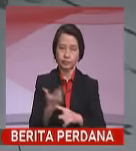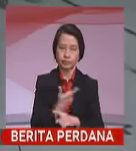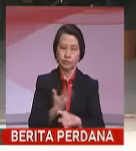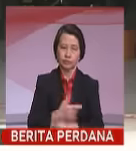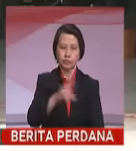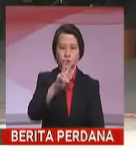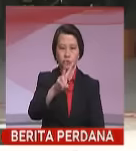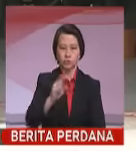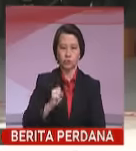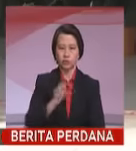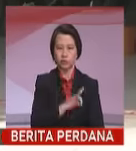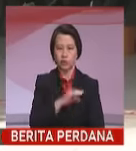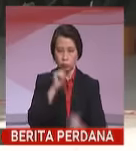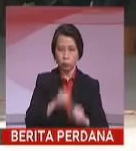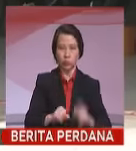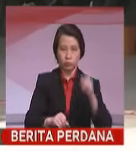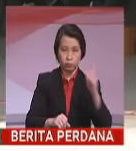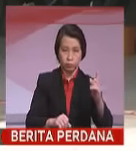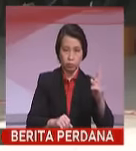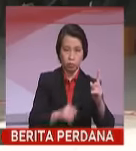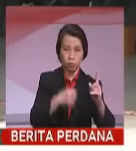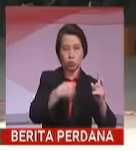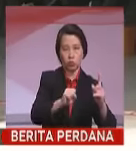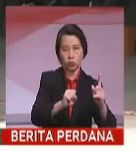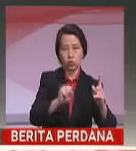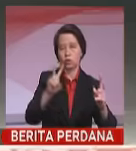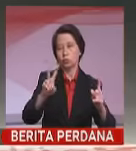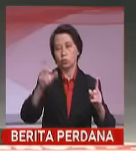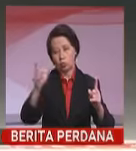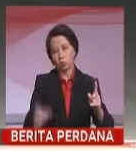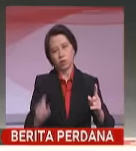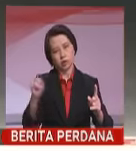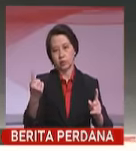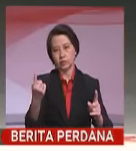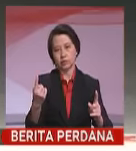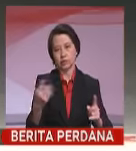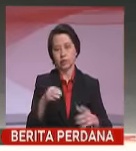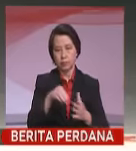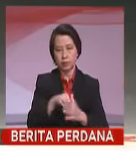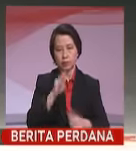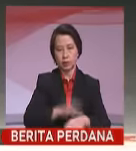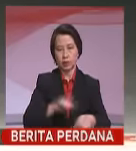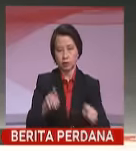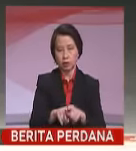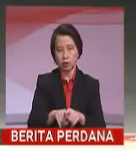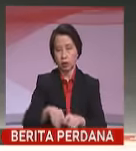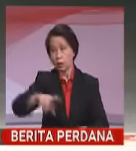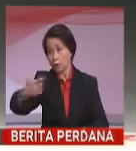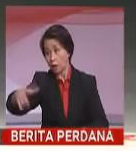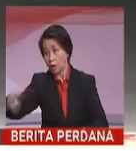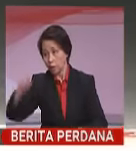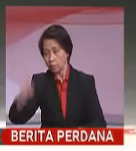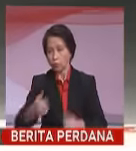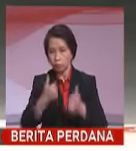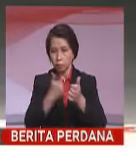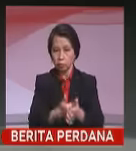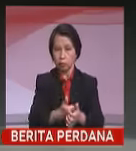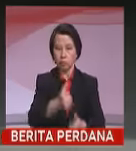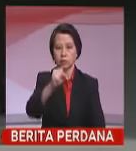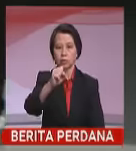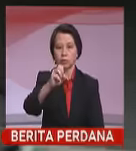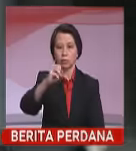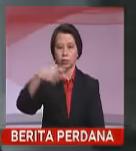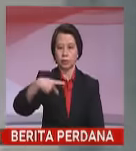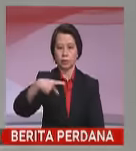2 kru saja dibenarkan bagi setiap satu motosikal pasukan. Dalam masa sama, semua kru diwajibkan mematuhi SOP